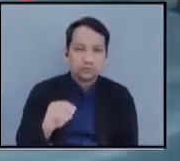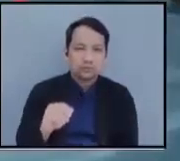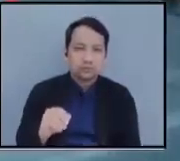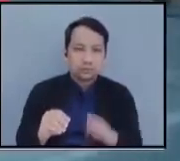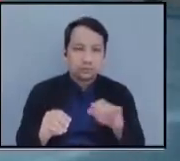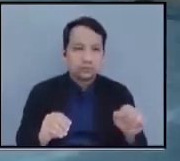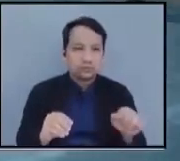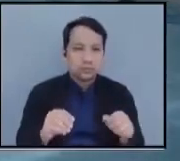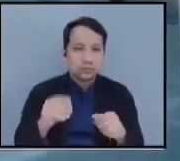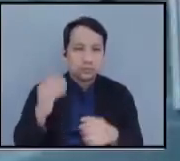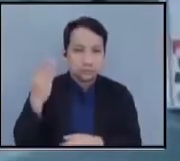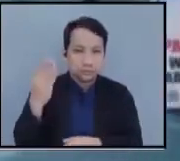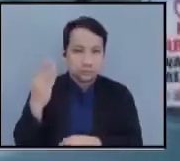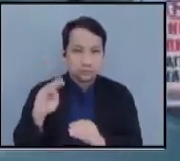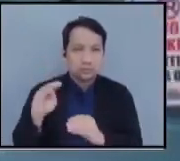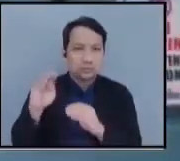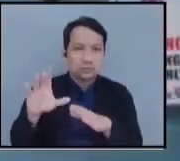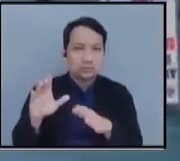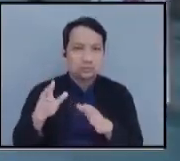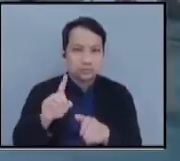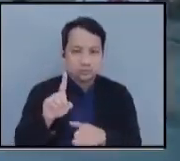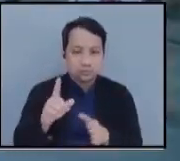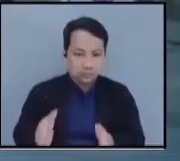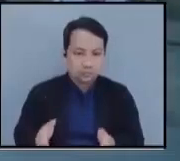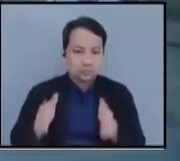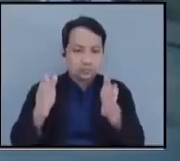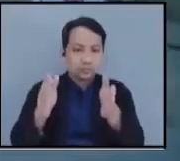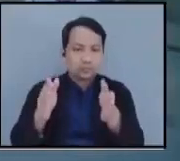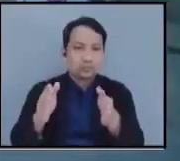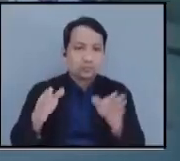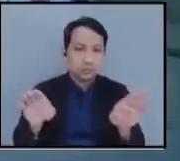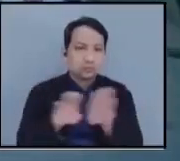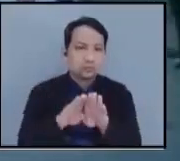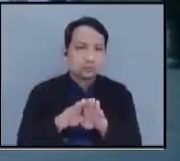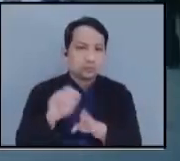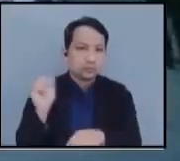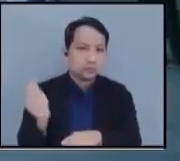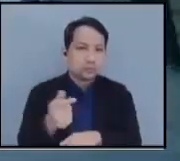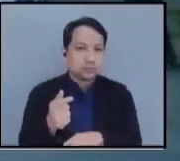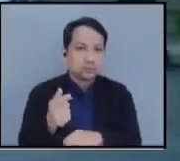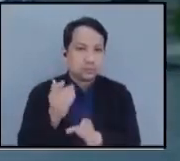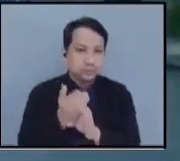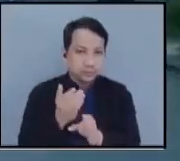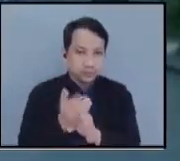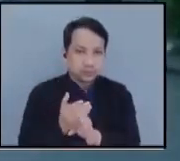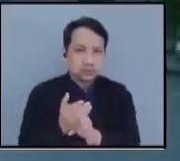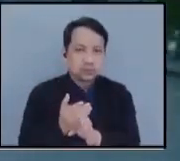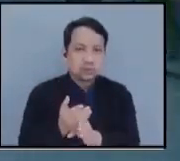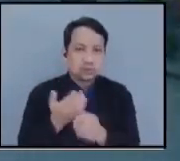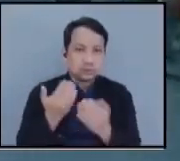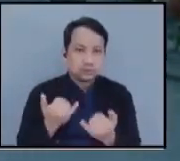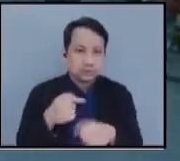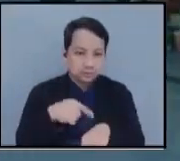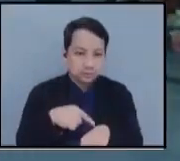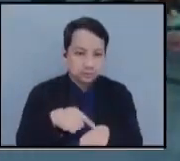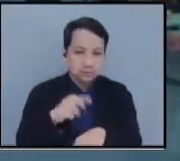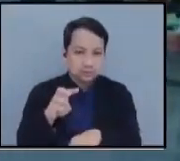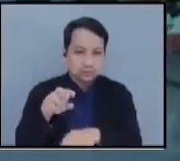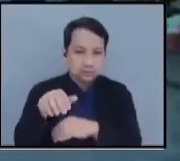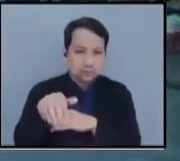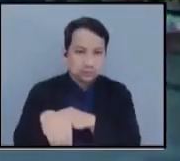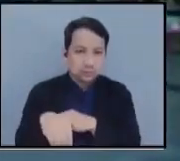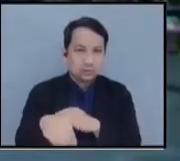ay gagawing one way Pababa at isasara para sa lahat ang uri ng sasakyan pagsapit ng 6 ngi ng March 28